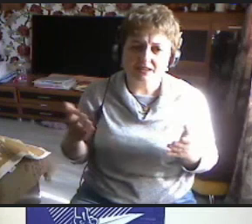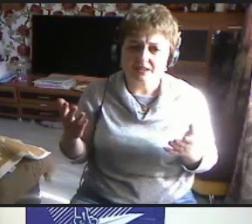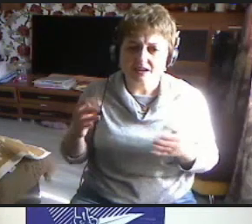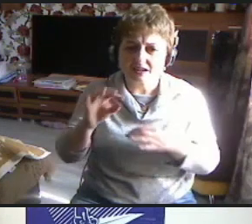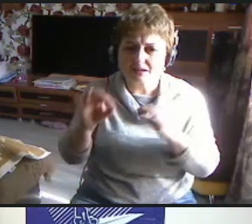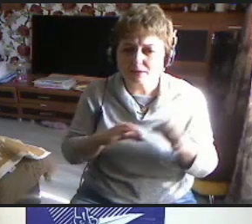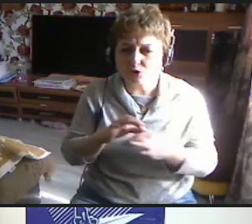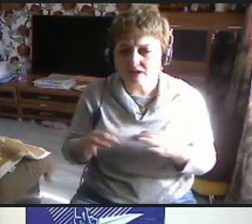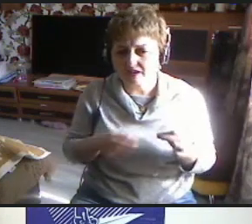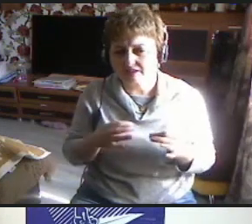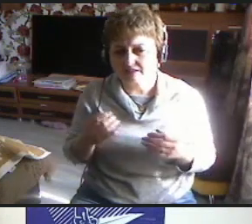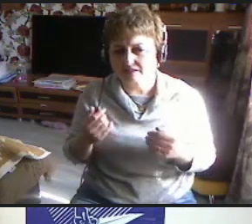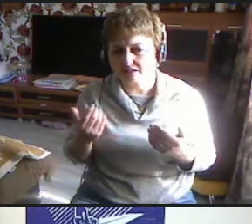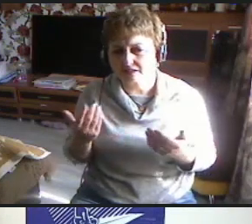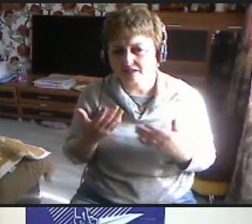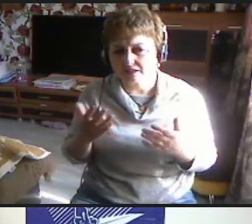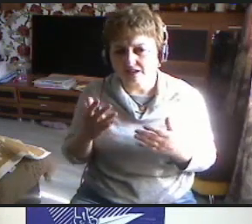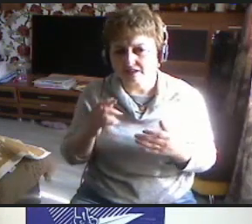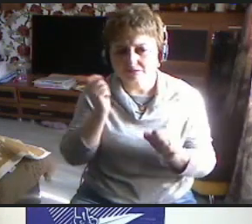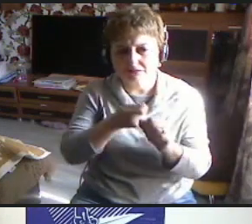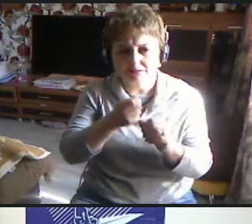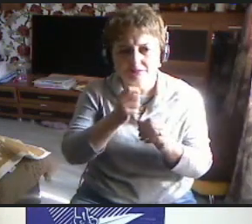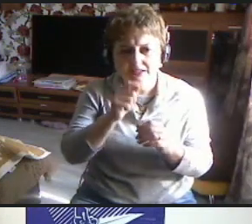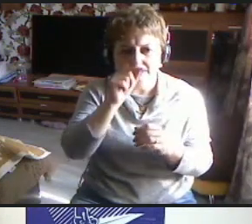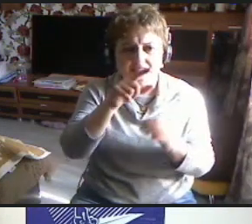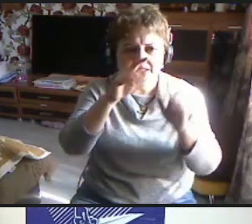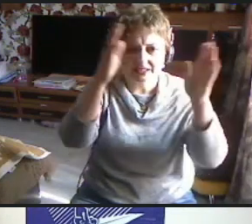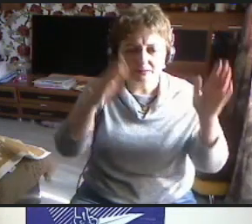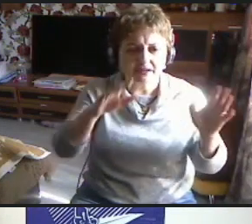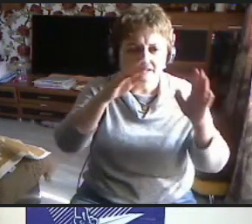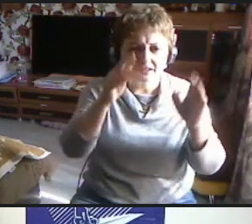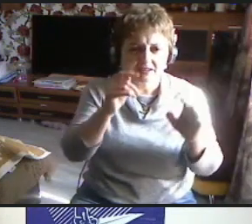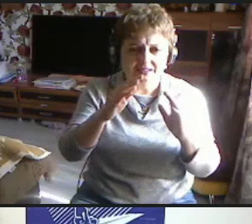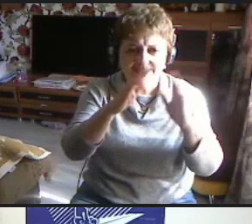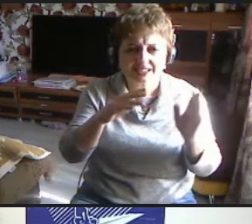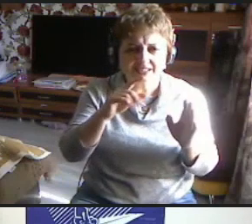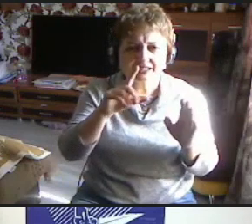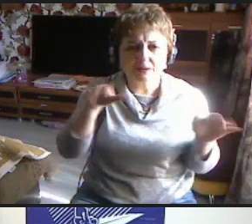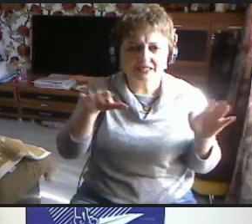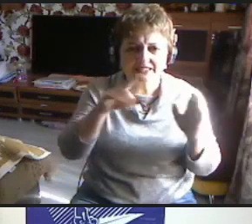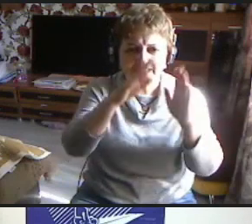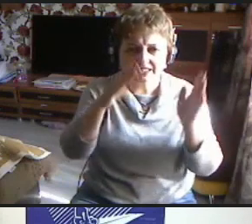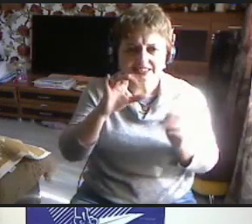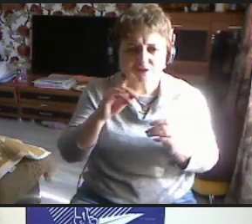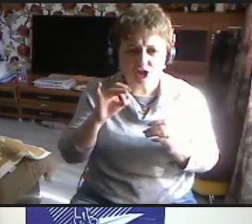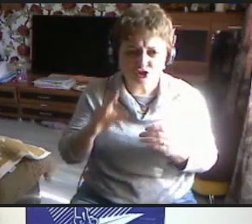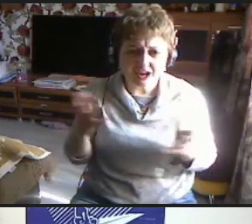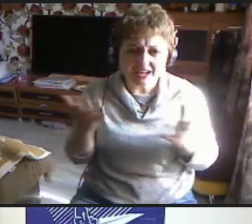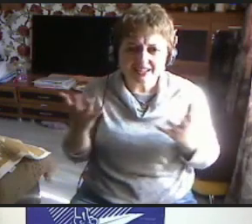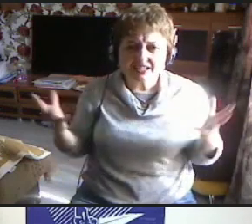я не знаю, хоть скворечники делаете, хоть вазы лепите. Но это обязательно должны быть некие совместные